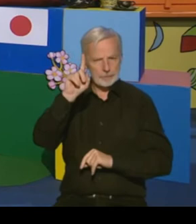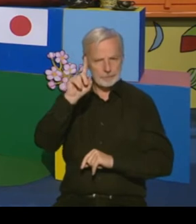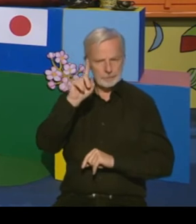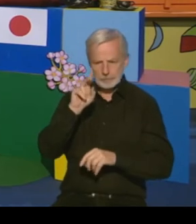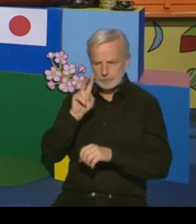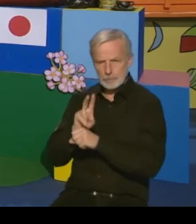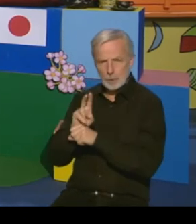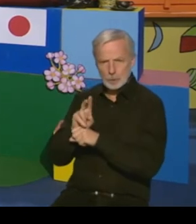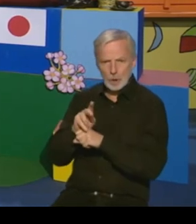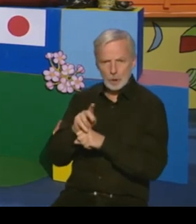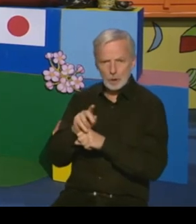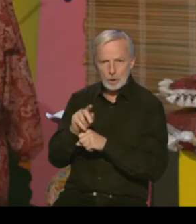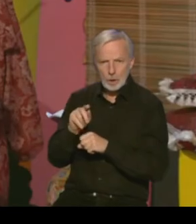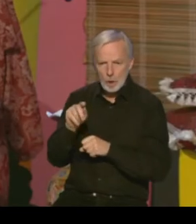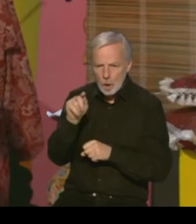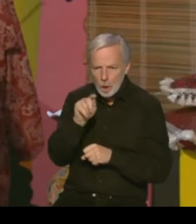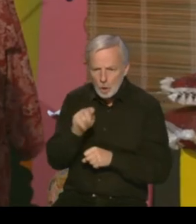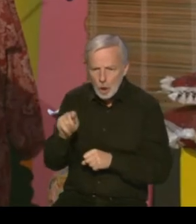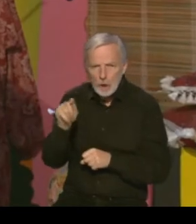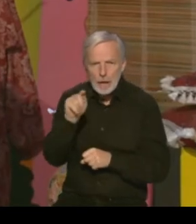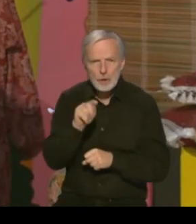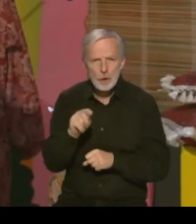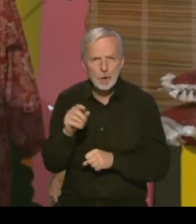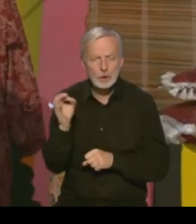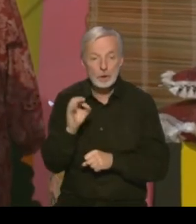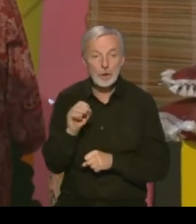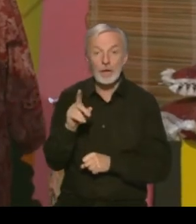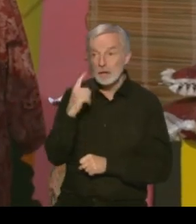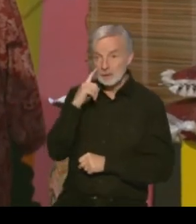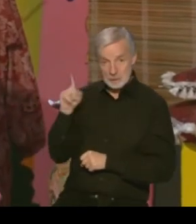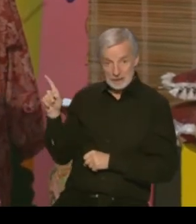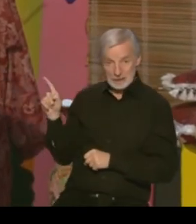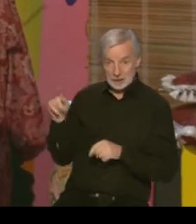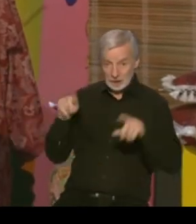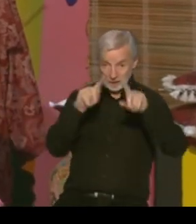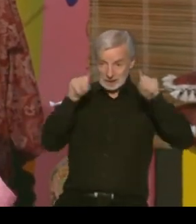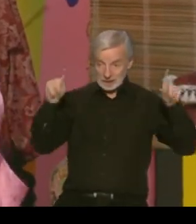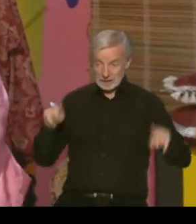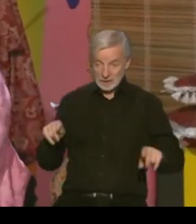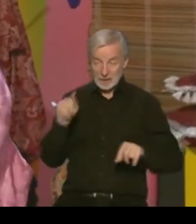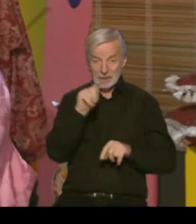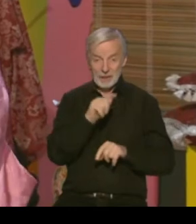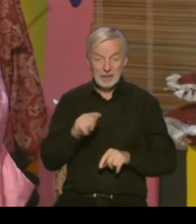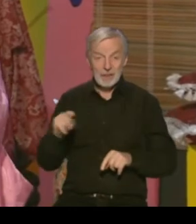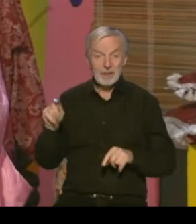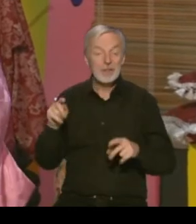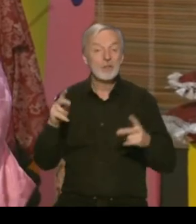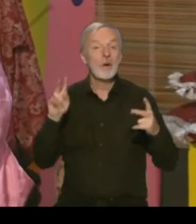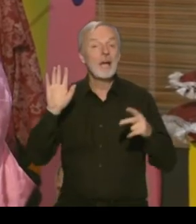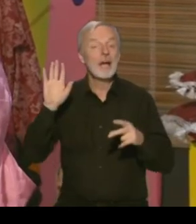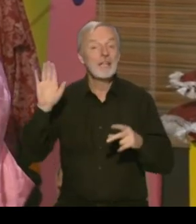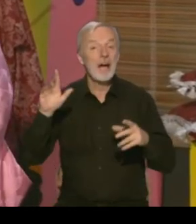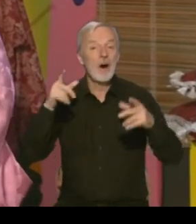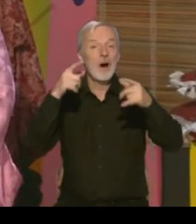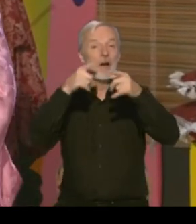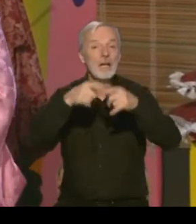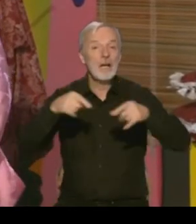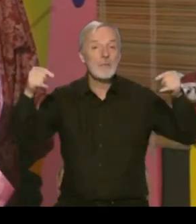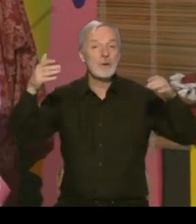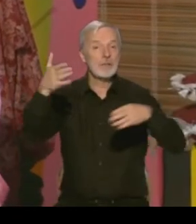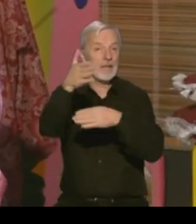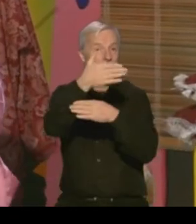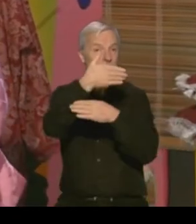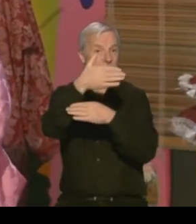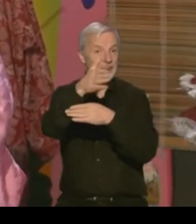za kolečko? Jo, ty myslíš tohle? Tak tohle celé je japonská vlajka